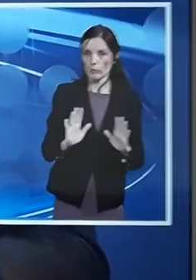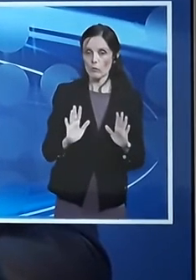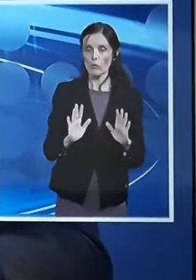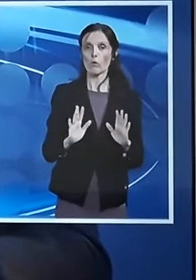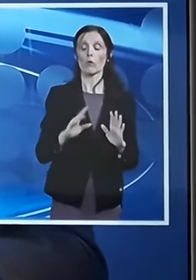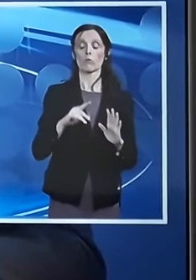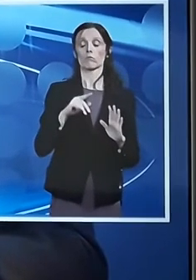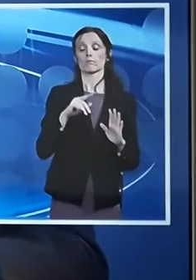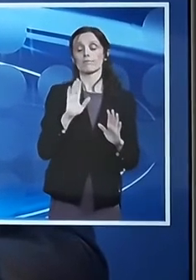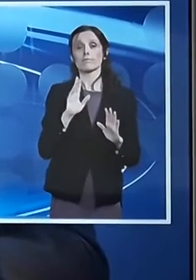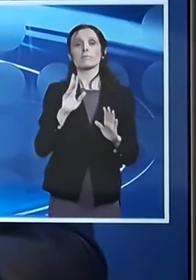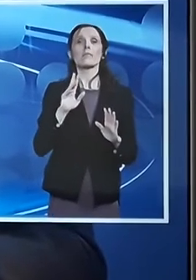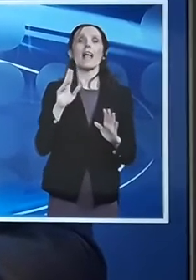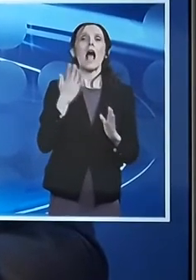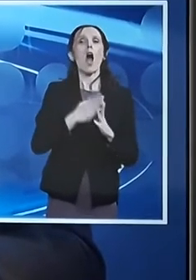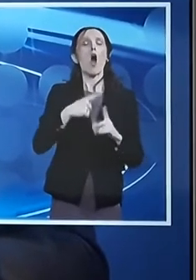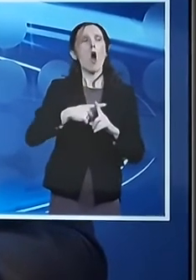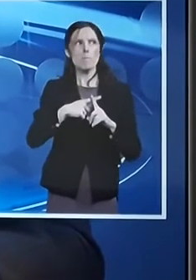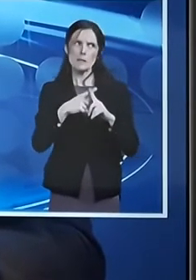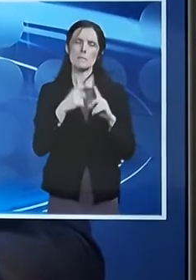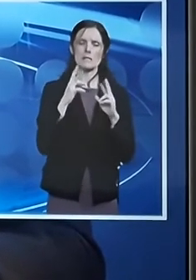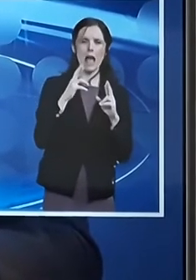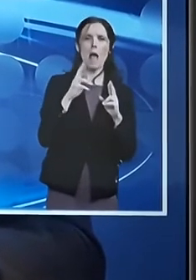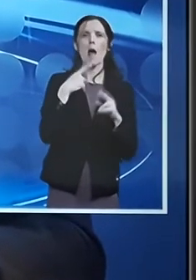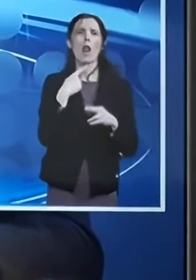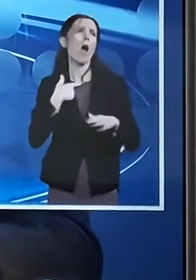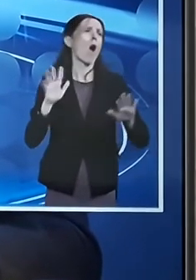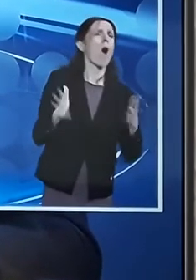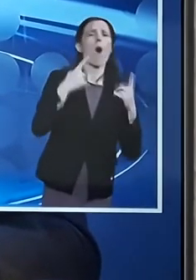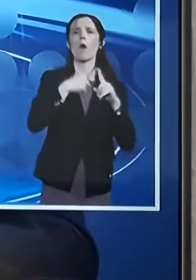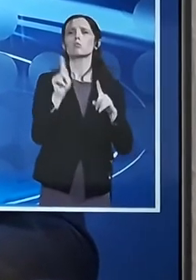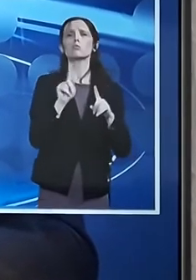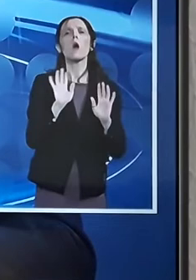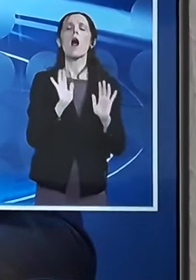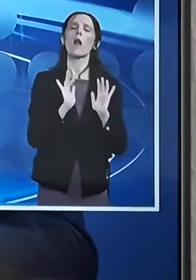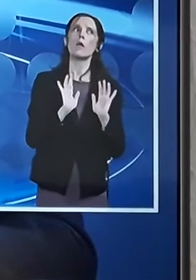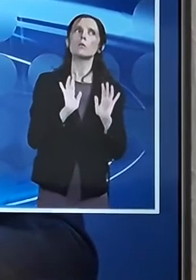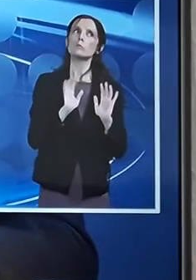krajnje umerenim optimizmom mogu da kažem da nije loše.